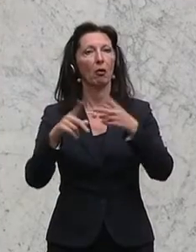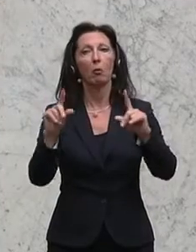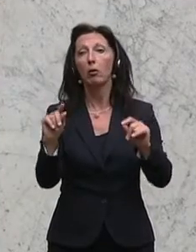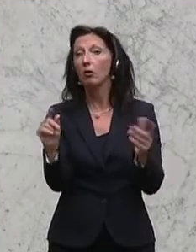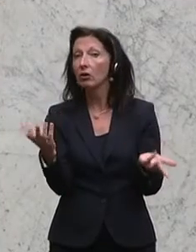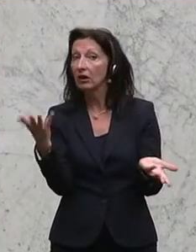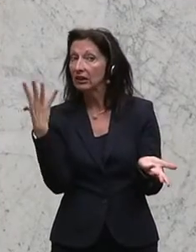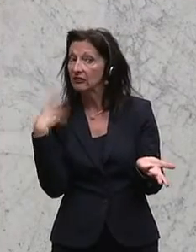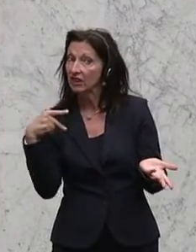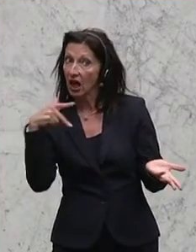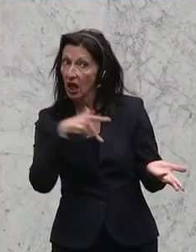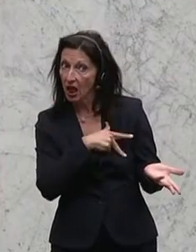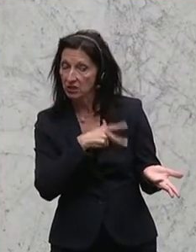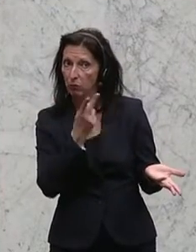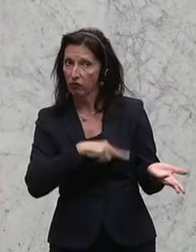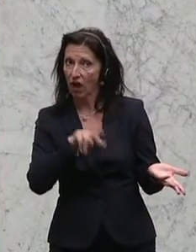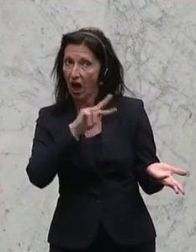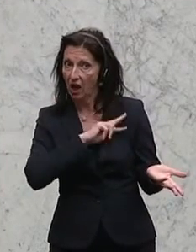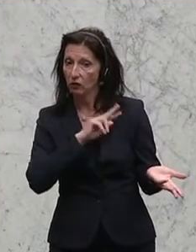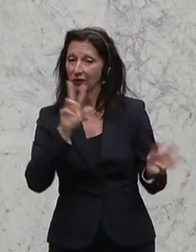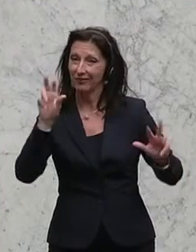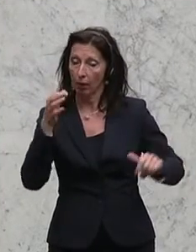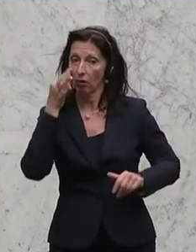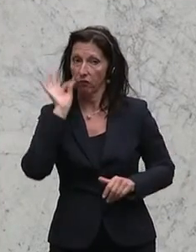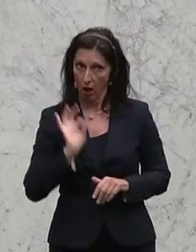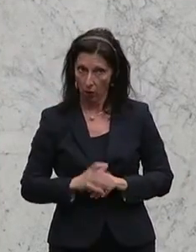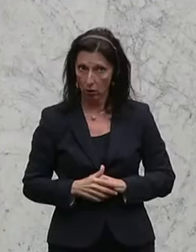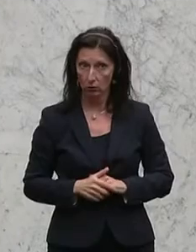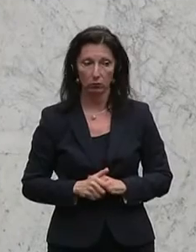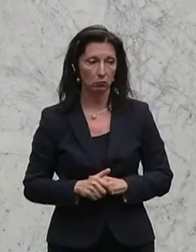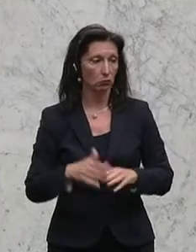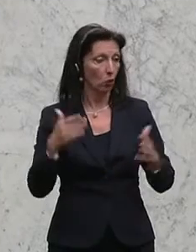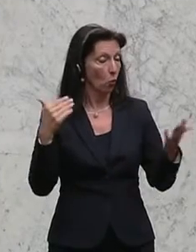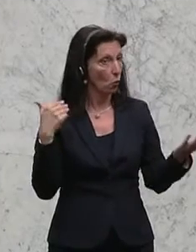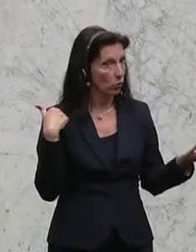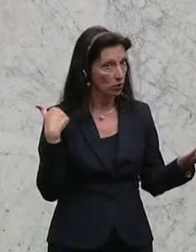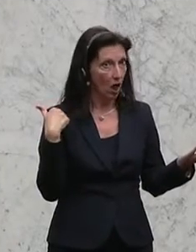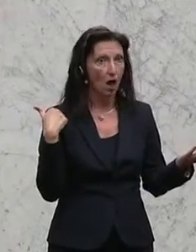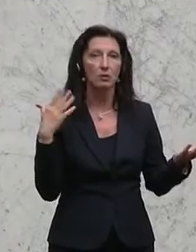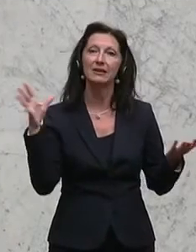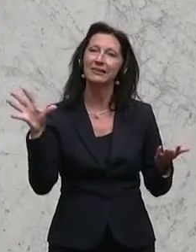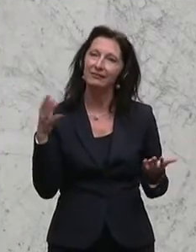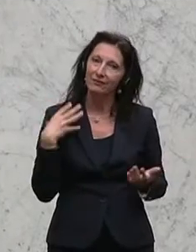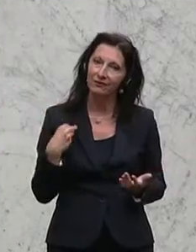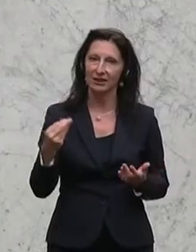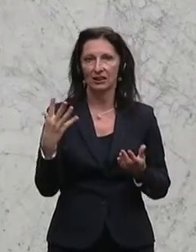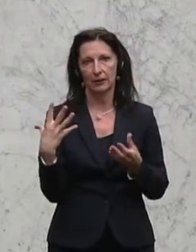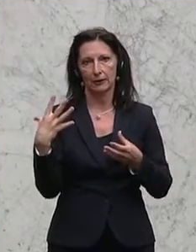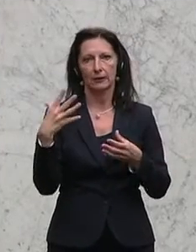der SPÖ und es wurde dann mitbetreut wieder